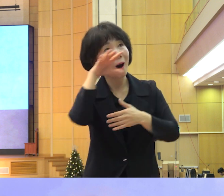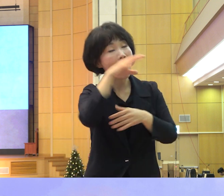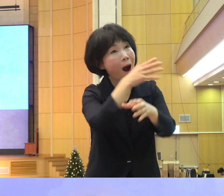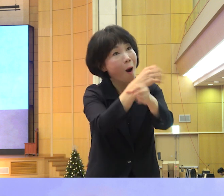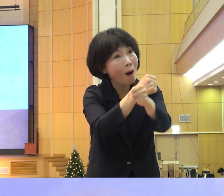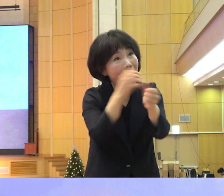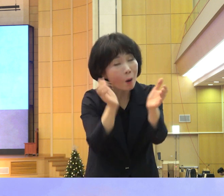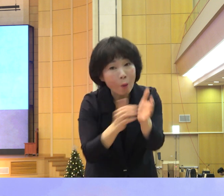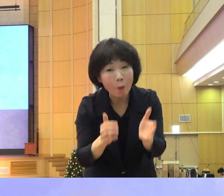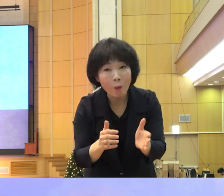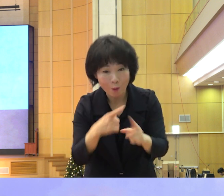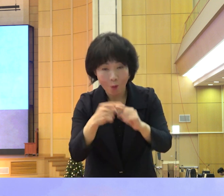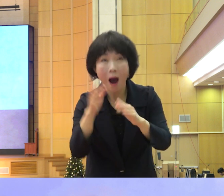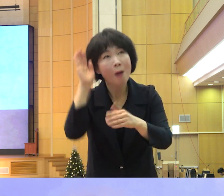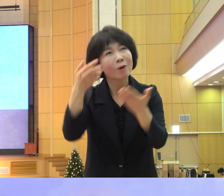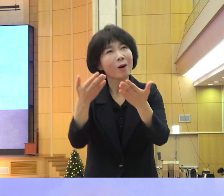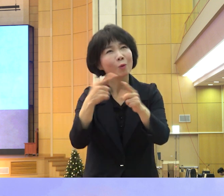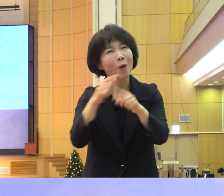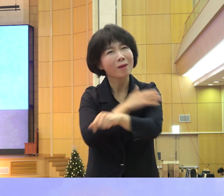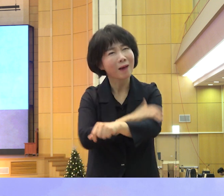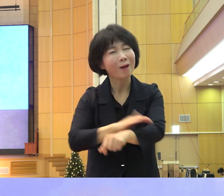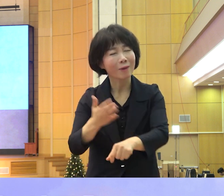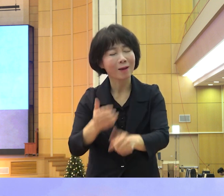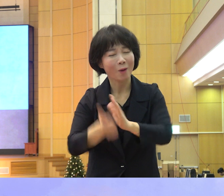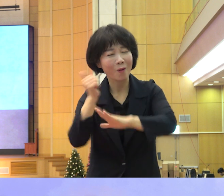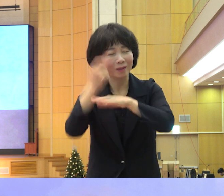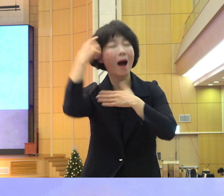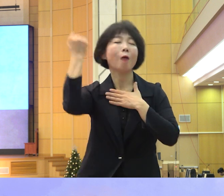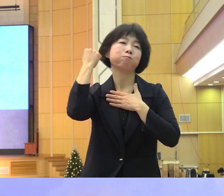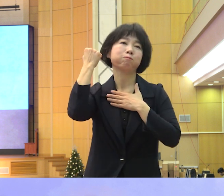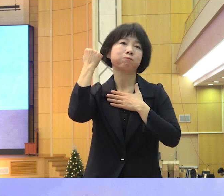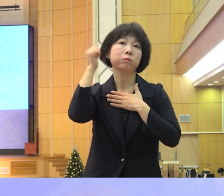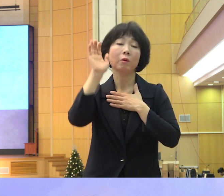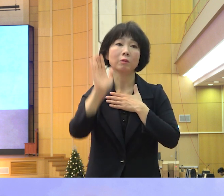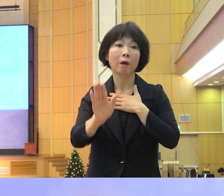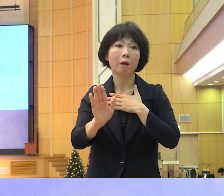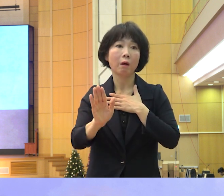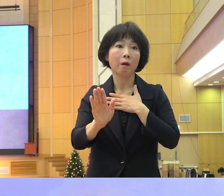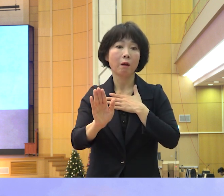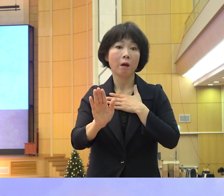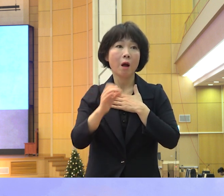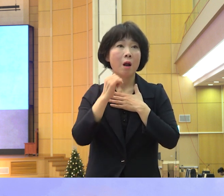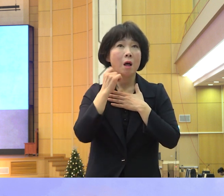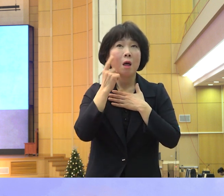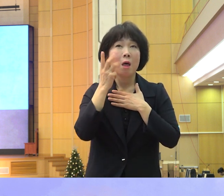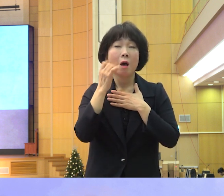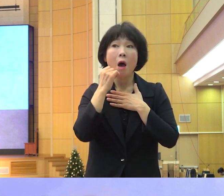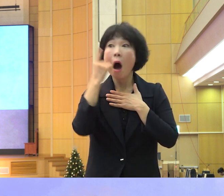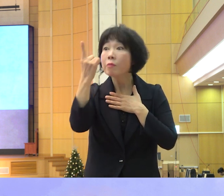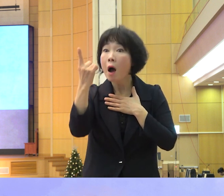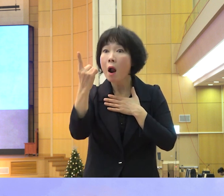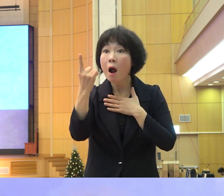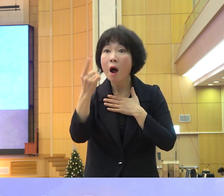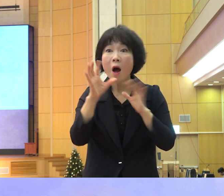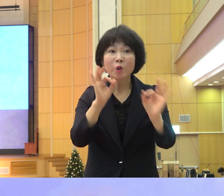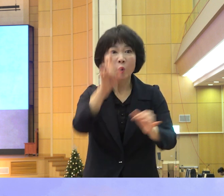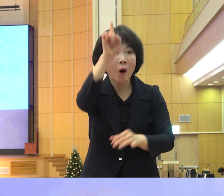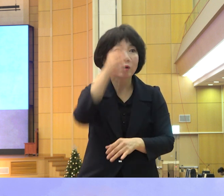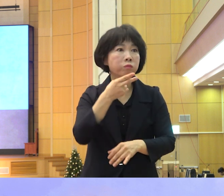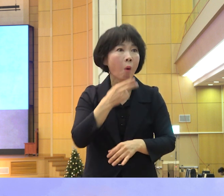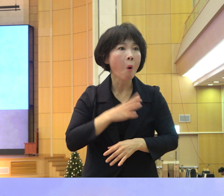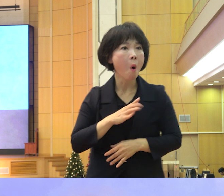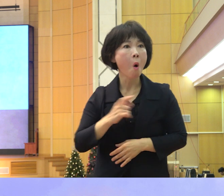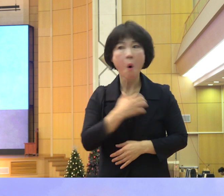생각을 하고 했는데, 한 달이 됐는데도 한 명도 전도가 안 되는 거예요.